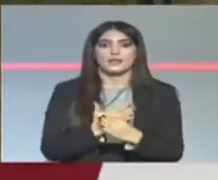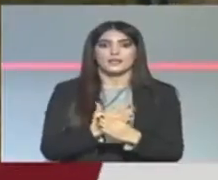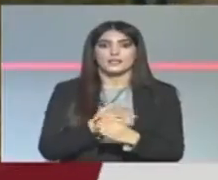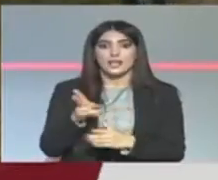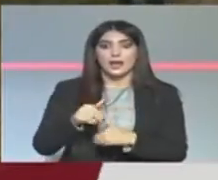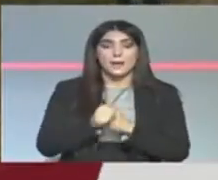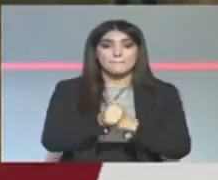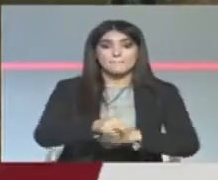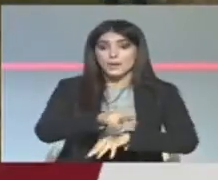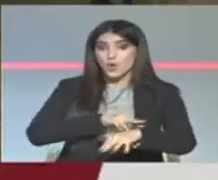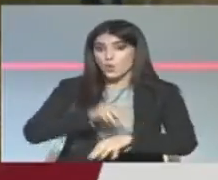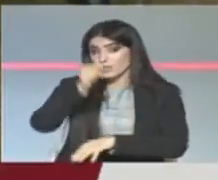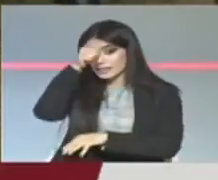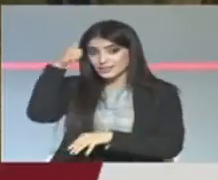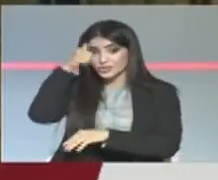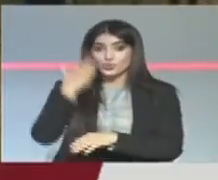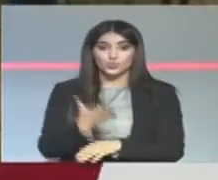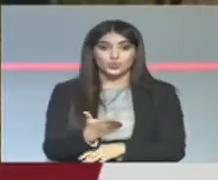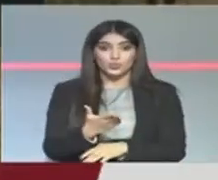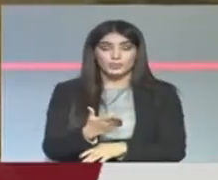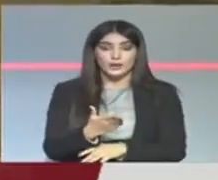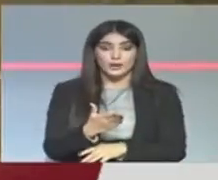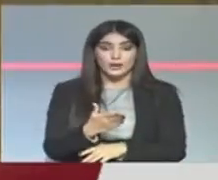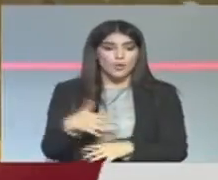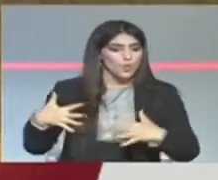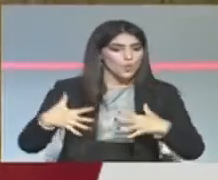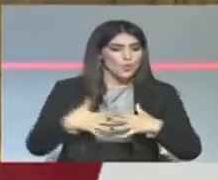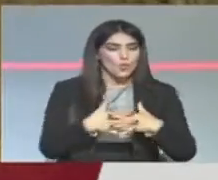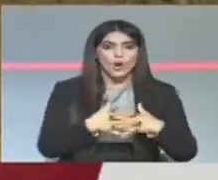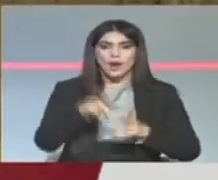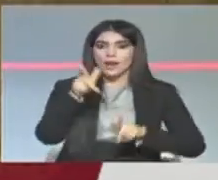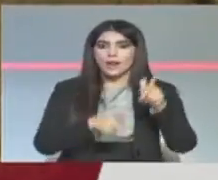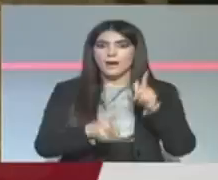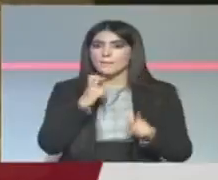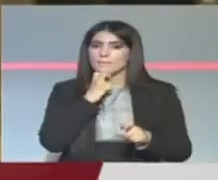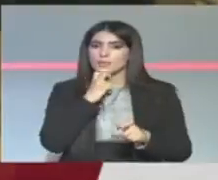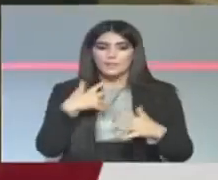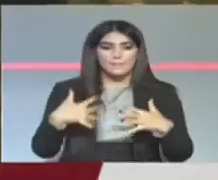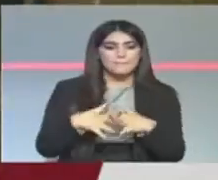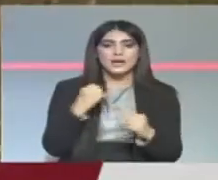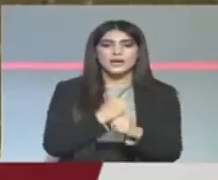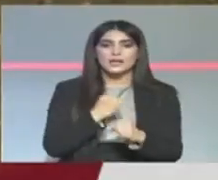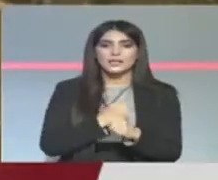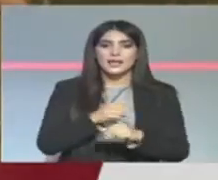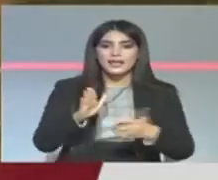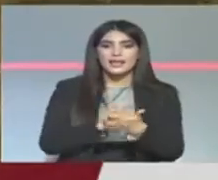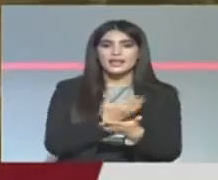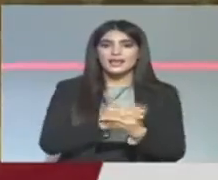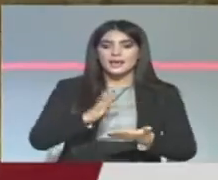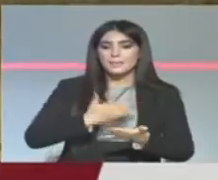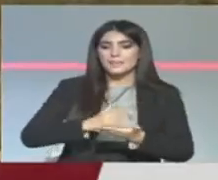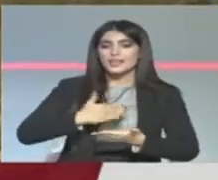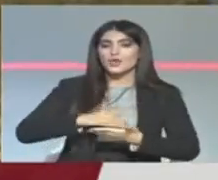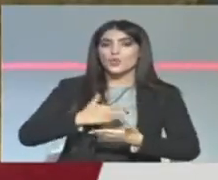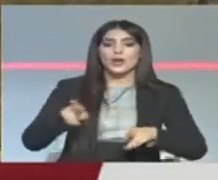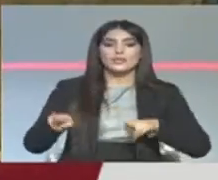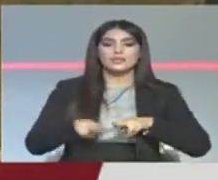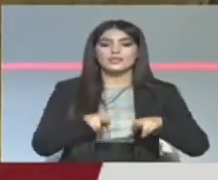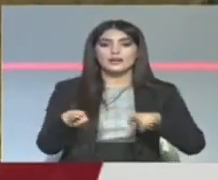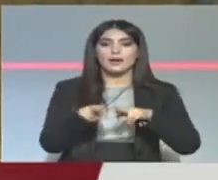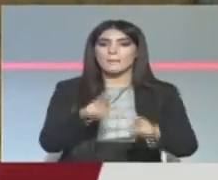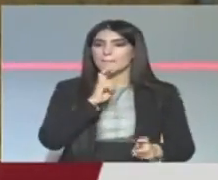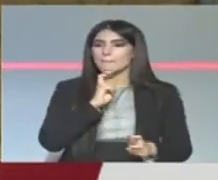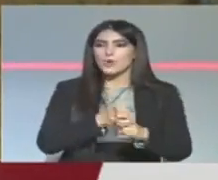بالطبع وان بجندوبه تلتحم السواعد نحت ما قد يشبه الطريق للوصول الى المدرسه الكل هنا